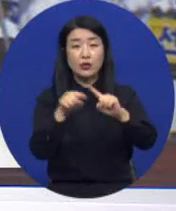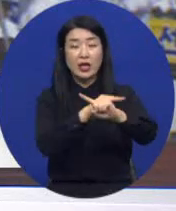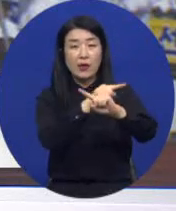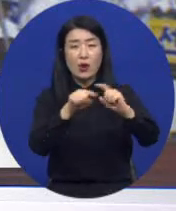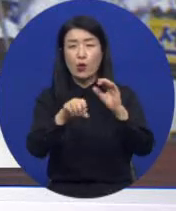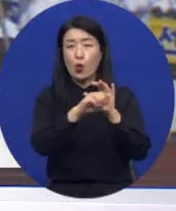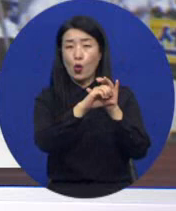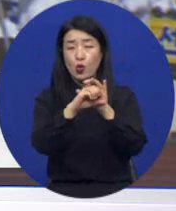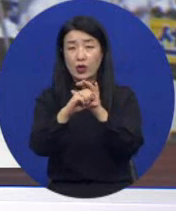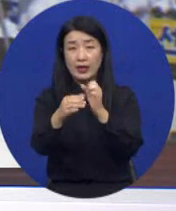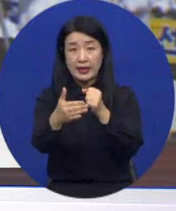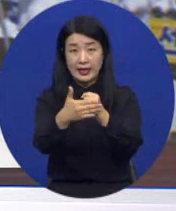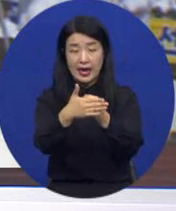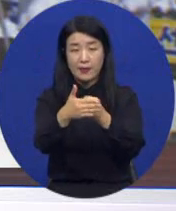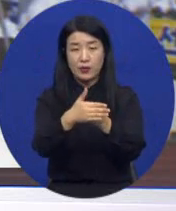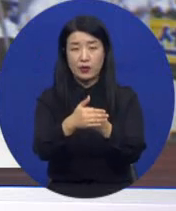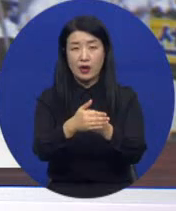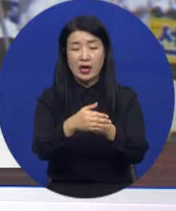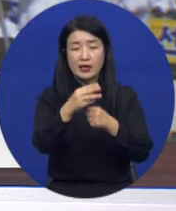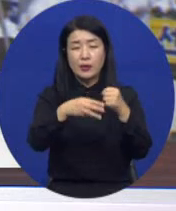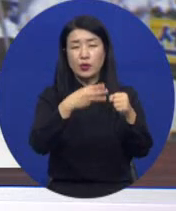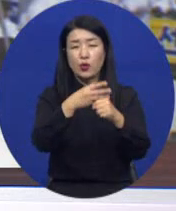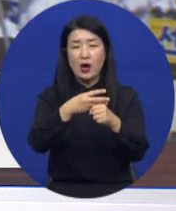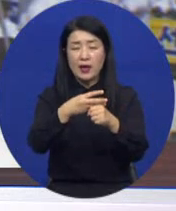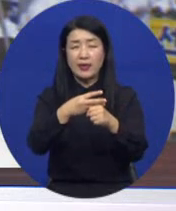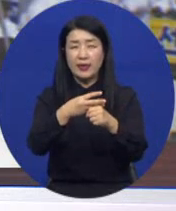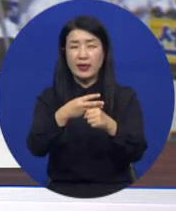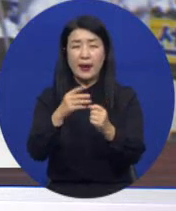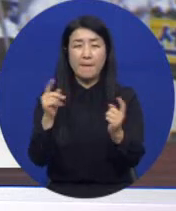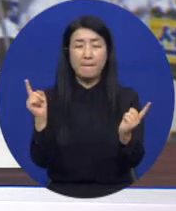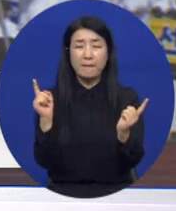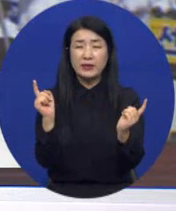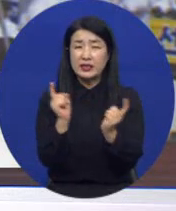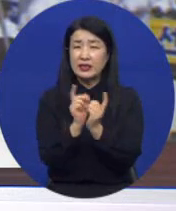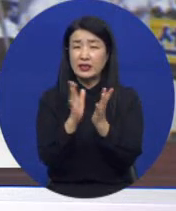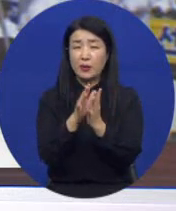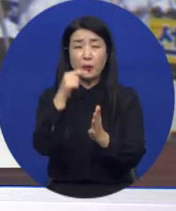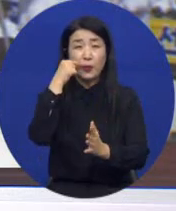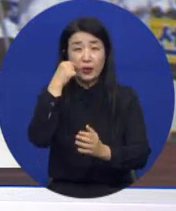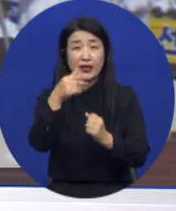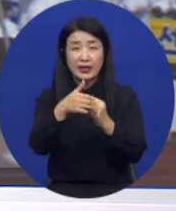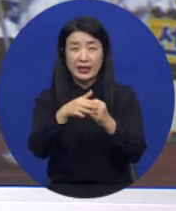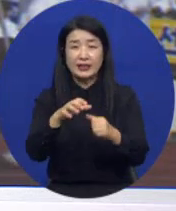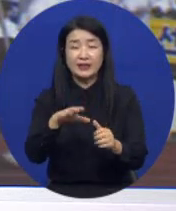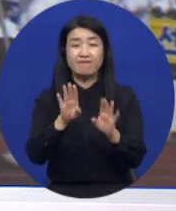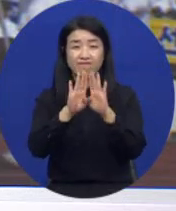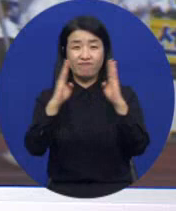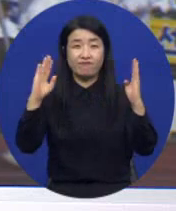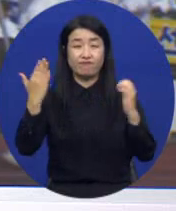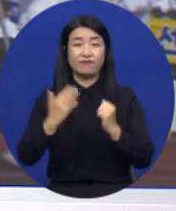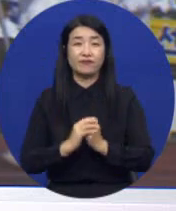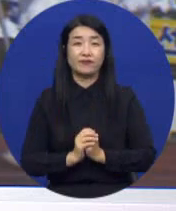코로나19로 3년 만에 대면 경기를 진행하게 됐는데요. 현장에 이따금 기자가 다녀왔습니다.